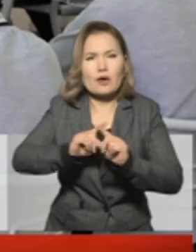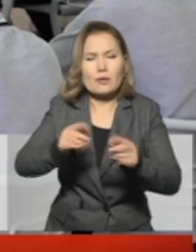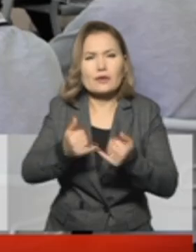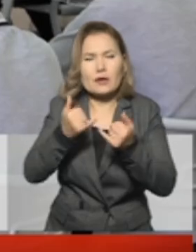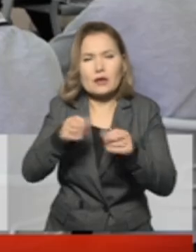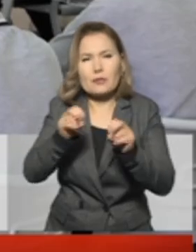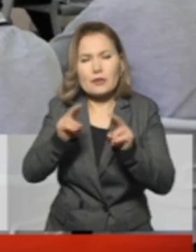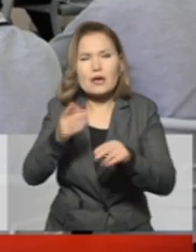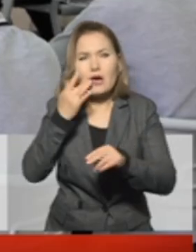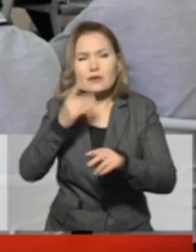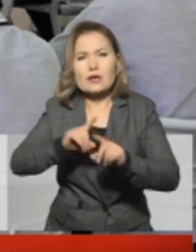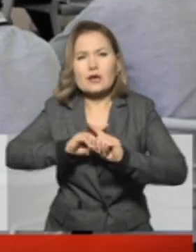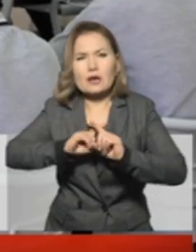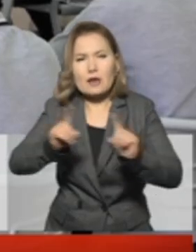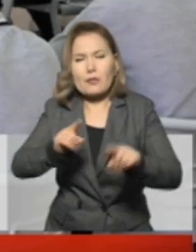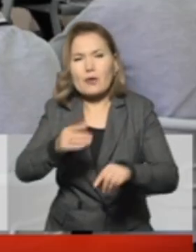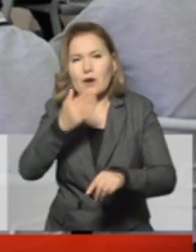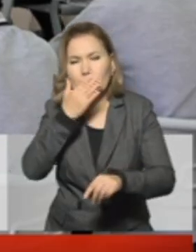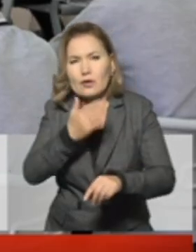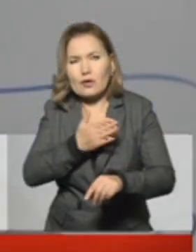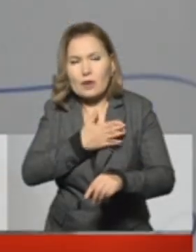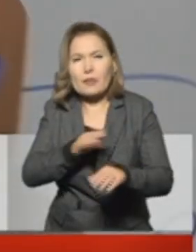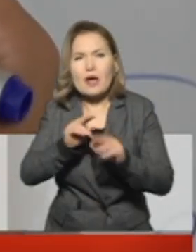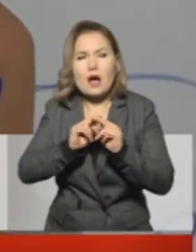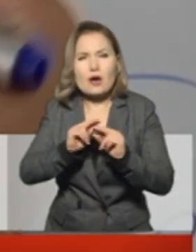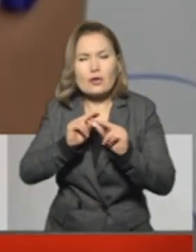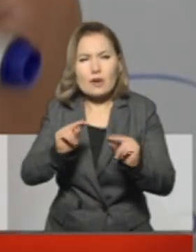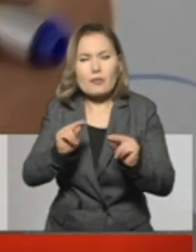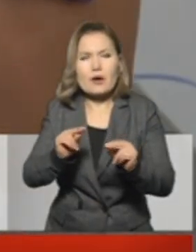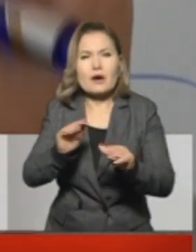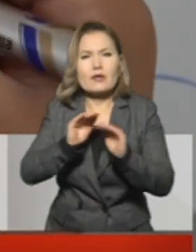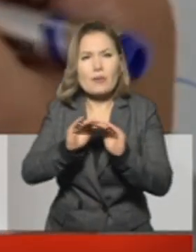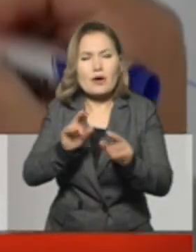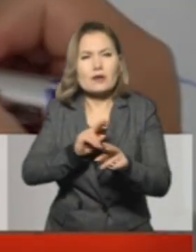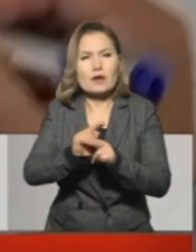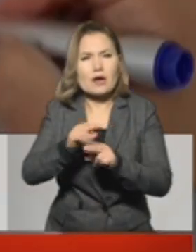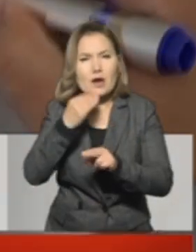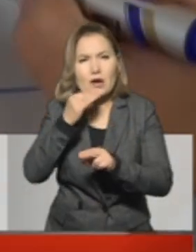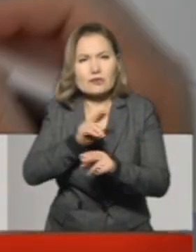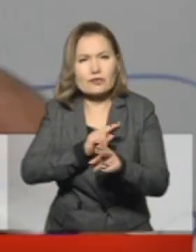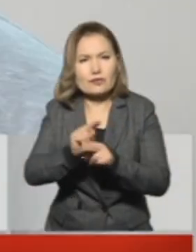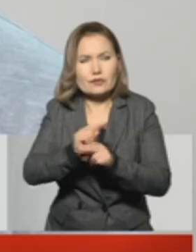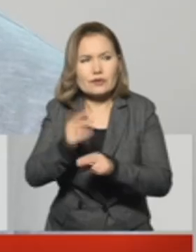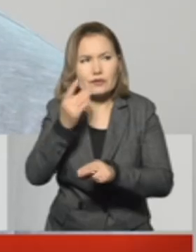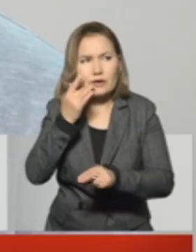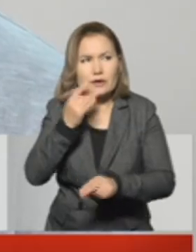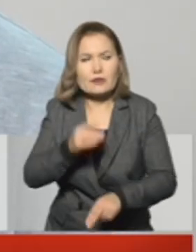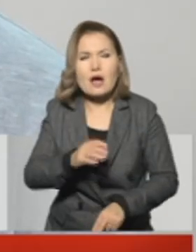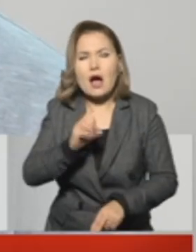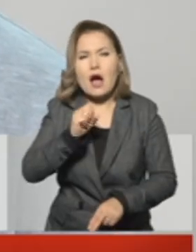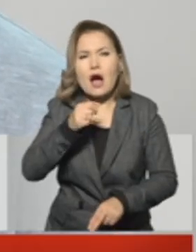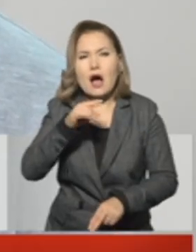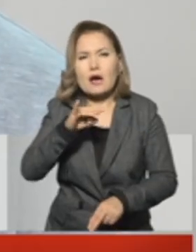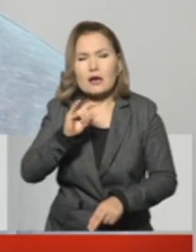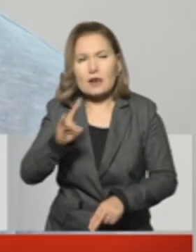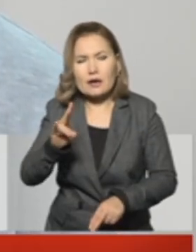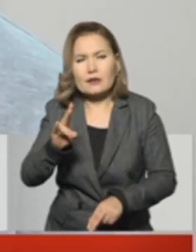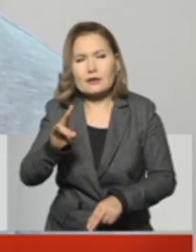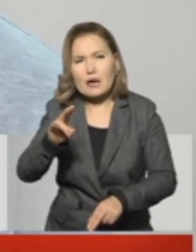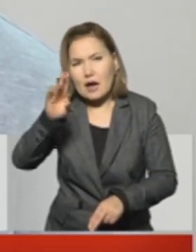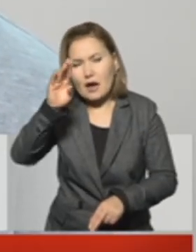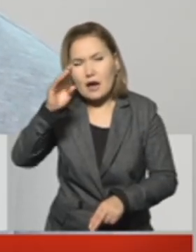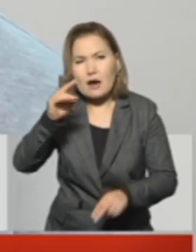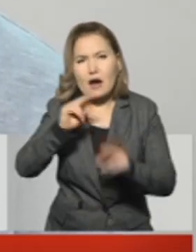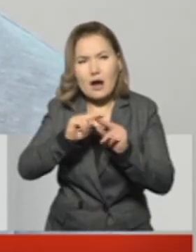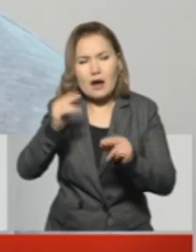Себебі сабағын ерекше әдіспен өткізіп, шәкірттерінің шыңдалуына сеп болып жүр. Арғын ағай ешқашан оқушылардың